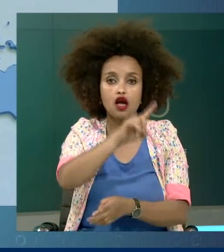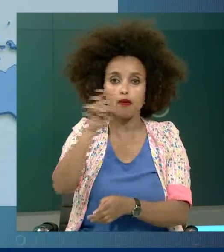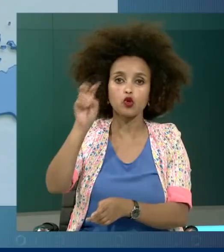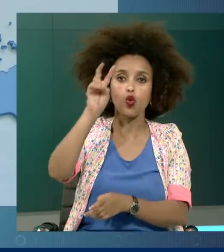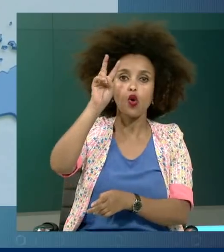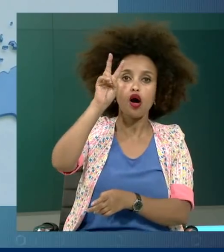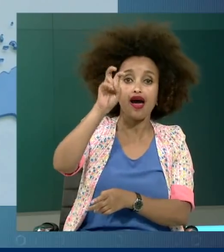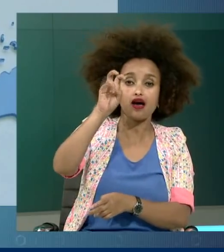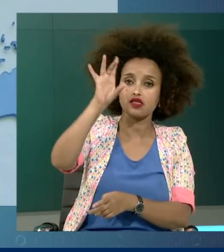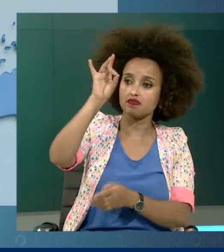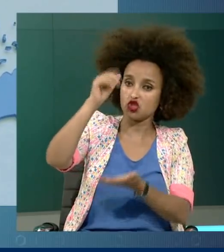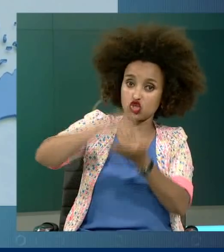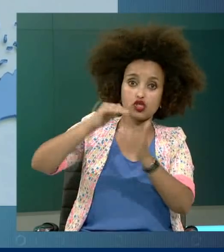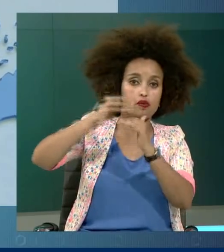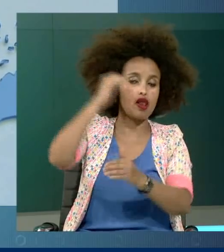ከ128000 በላይ ያገገሙ